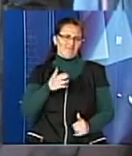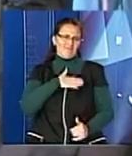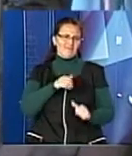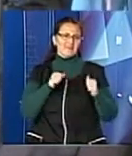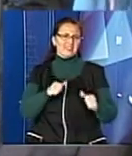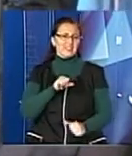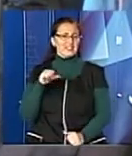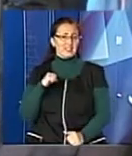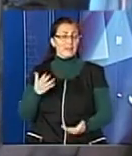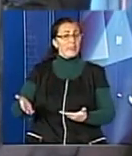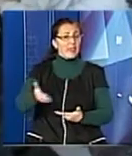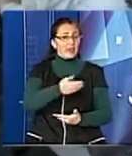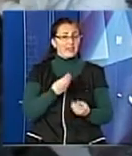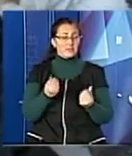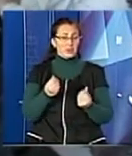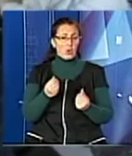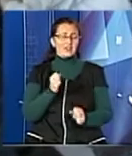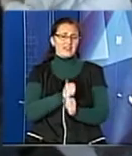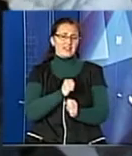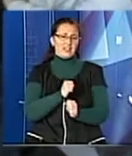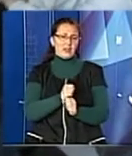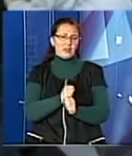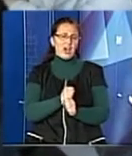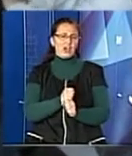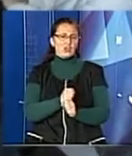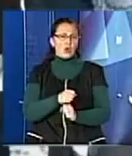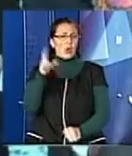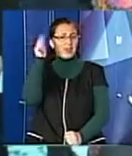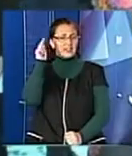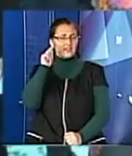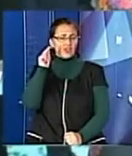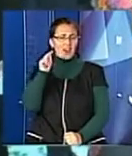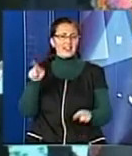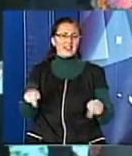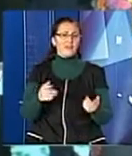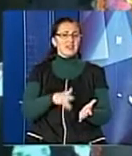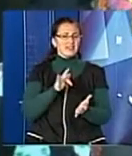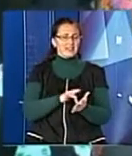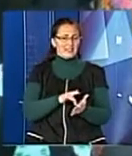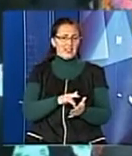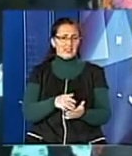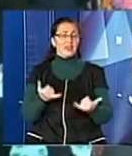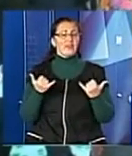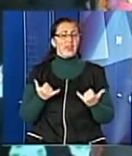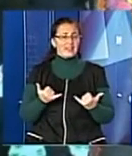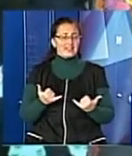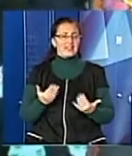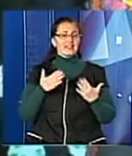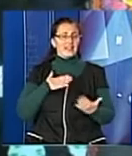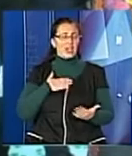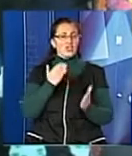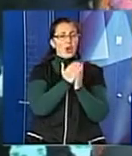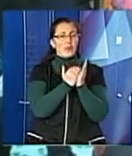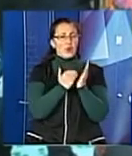був збір коштів на функціонування навчальних та реабілітаційних програм центру. На наших програмах щоденно є 170 дітей та